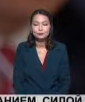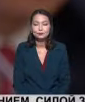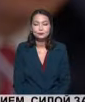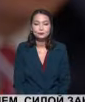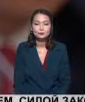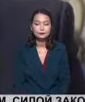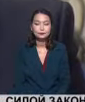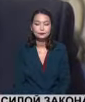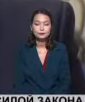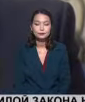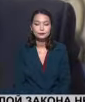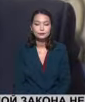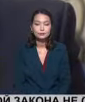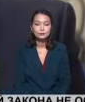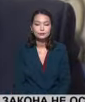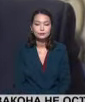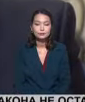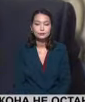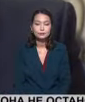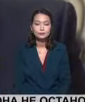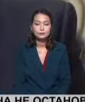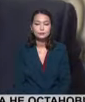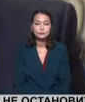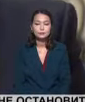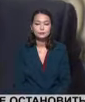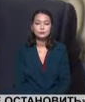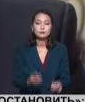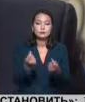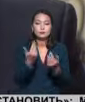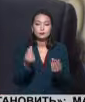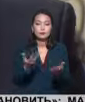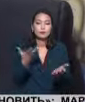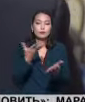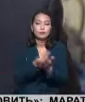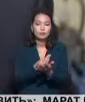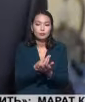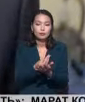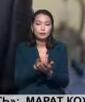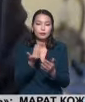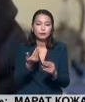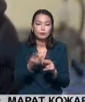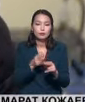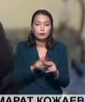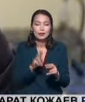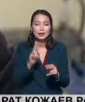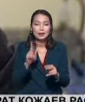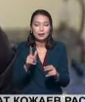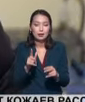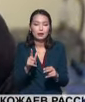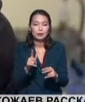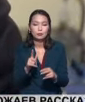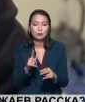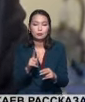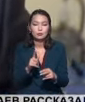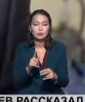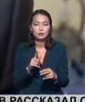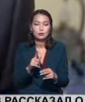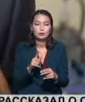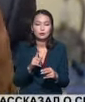сейчас с этим столкнулись. Всего «Зеренда Астак» выплачивает 1500 килограмм на одну долю.